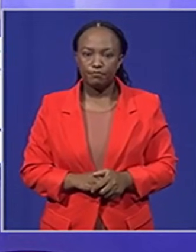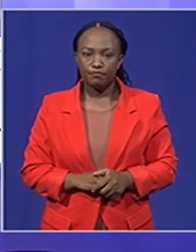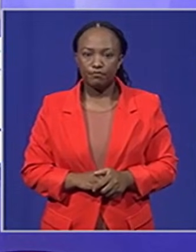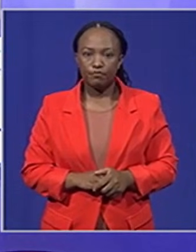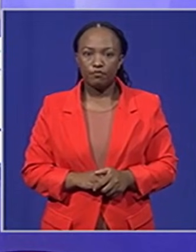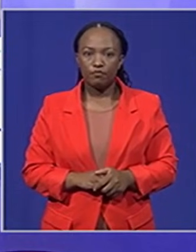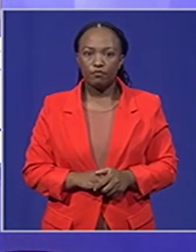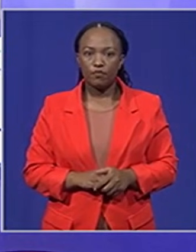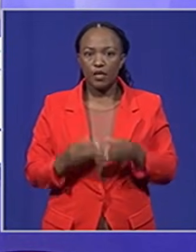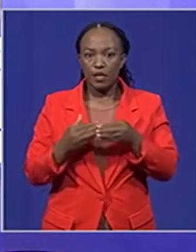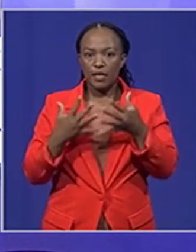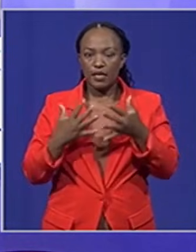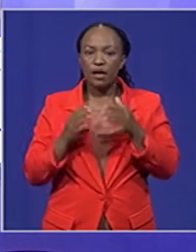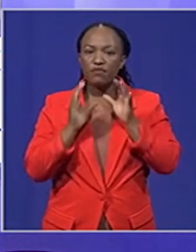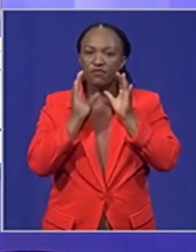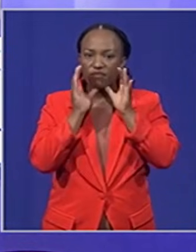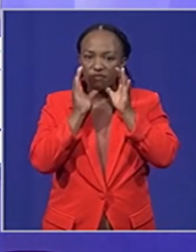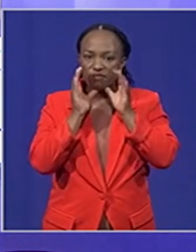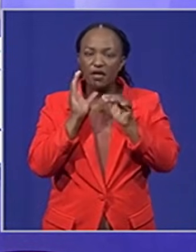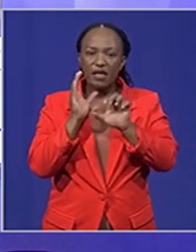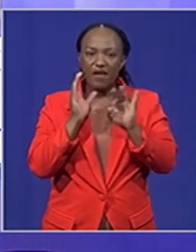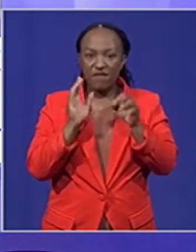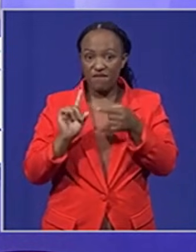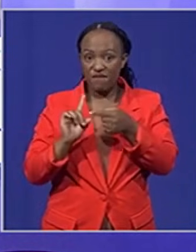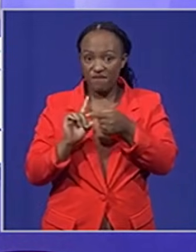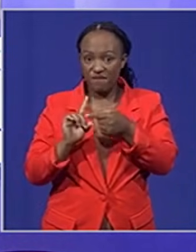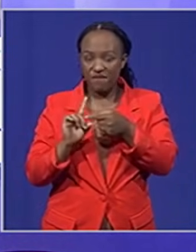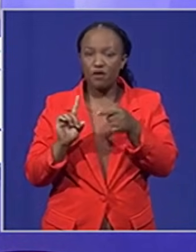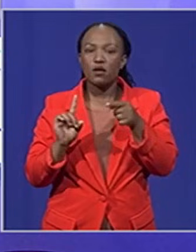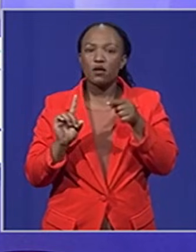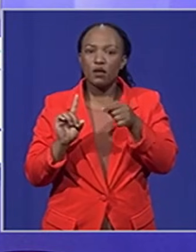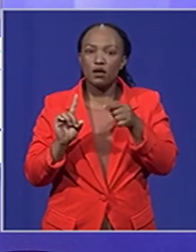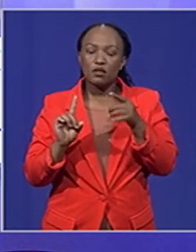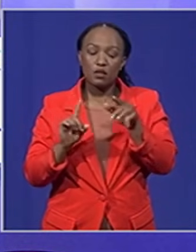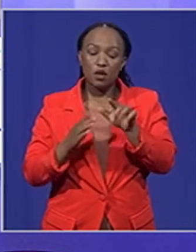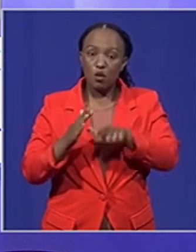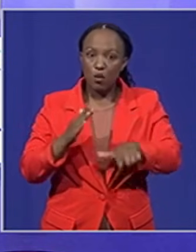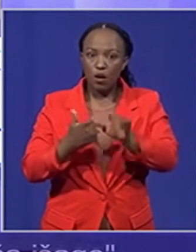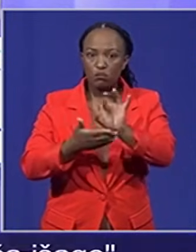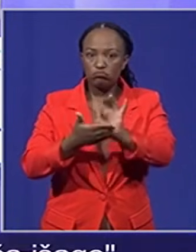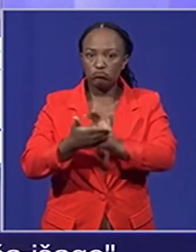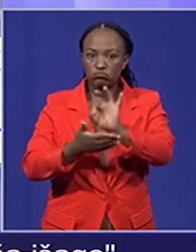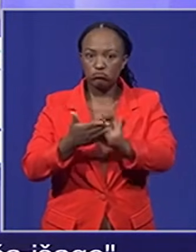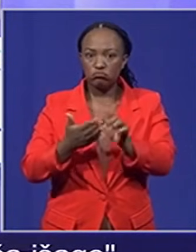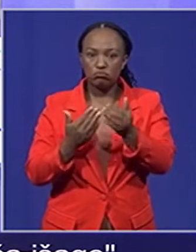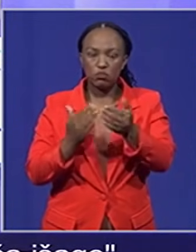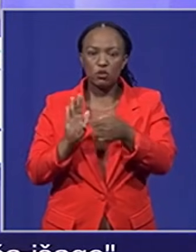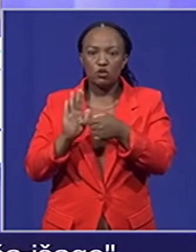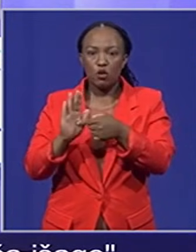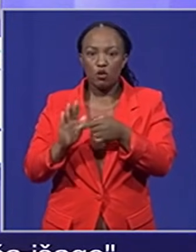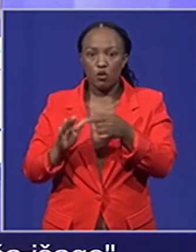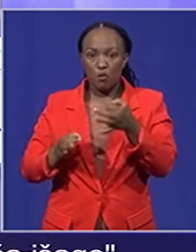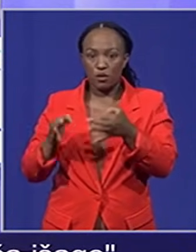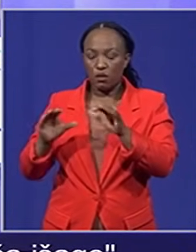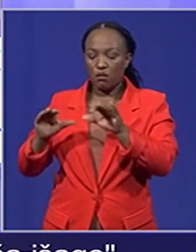Moetapele wa mokgatlo wa EFF Julius Malema o tlhalošitše gore dikgetho tša pušoselegae tšeo di tlago e tla ba šupa ge e ba mokgatlo wa gabo